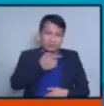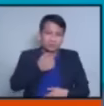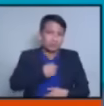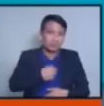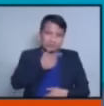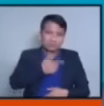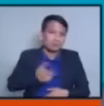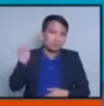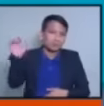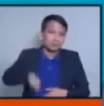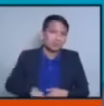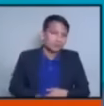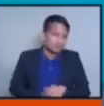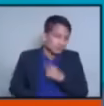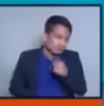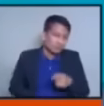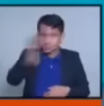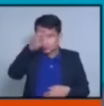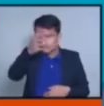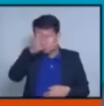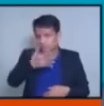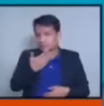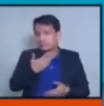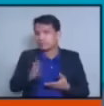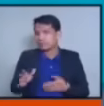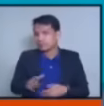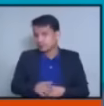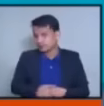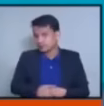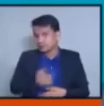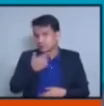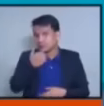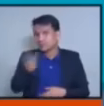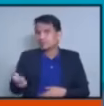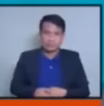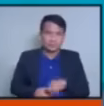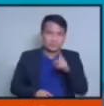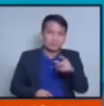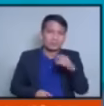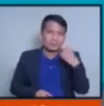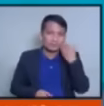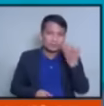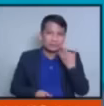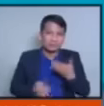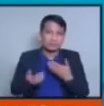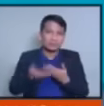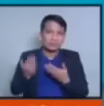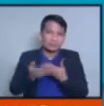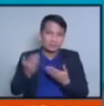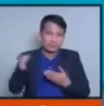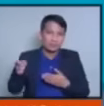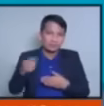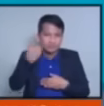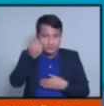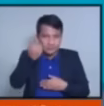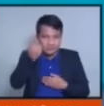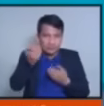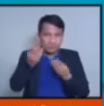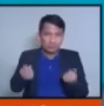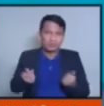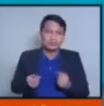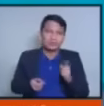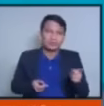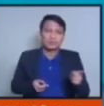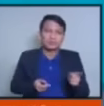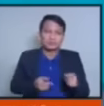ha. Sorry. Opo, ha. Alam ko po yun, sir. Sir, yung kahiyaan mo, sir, madali naman po, sir, magamot yan. Opo. Pero